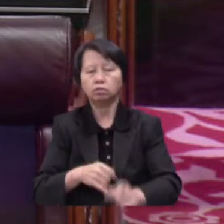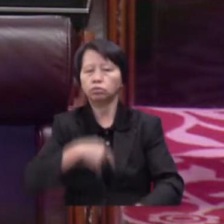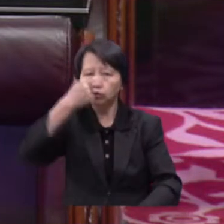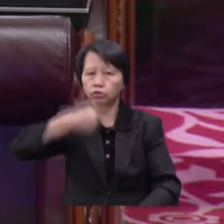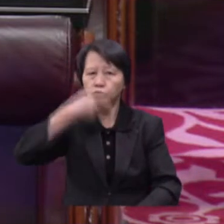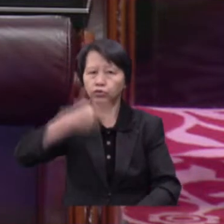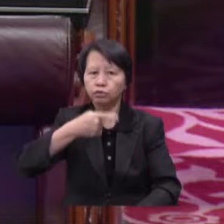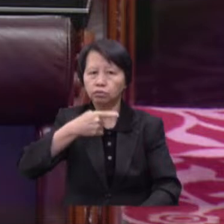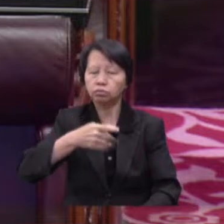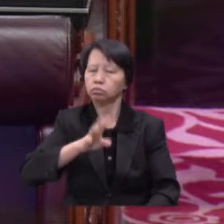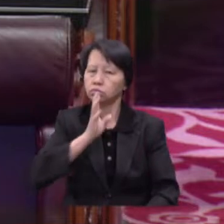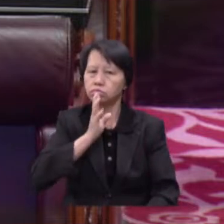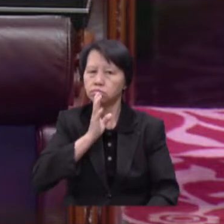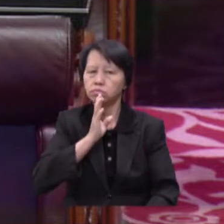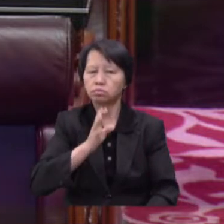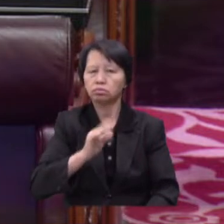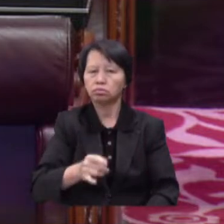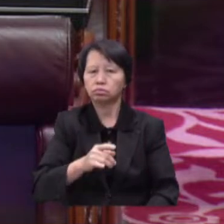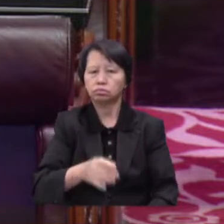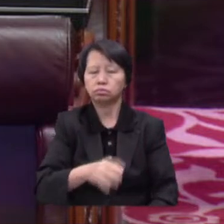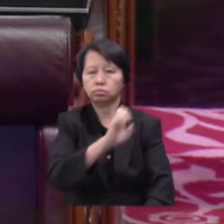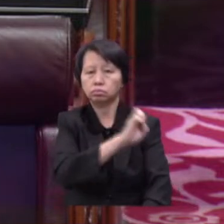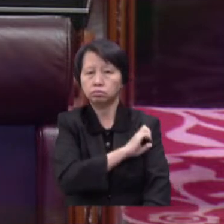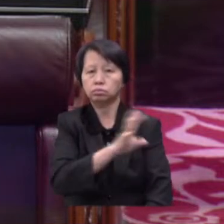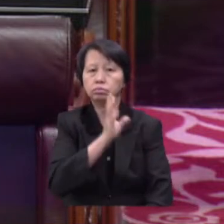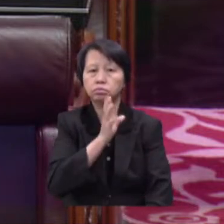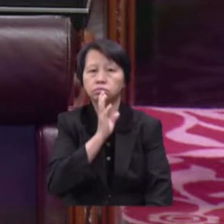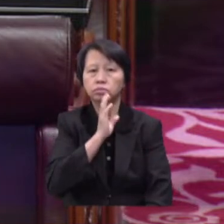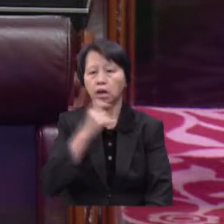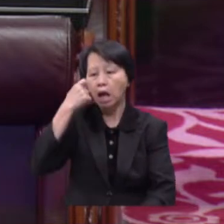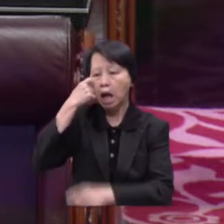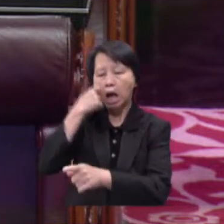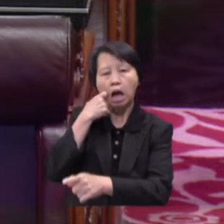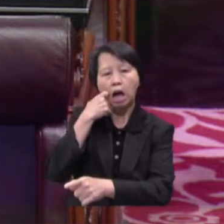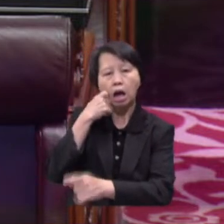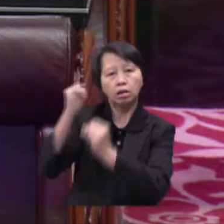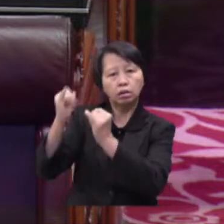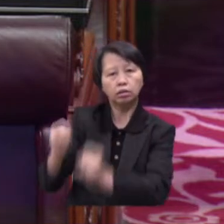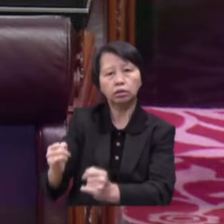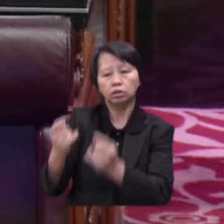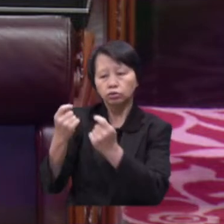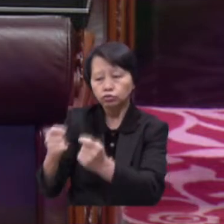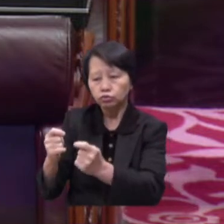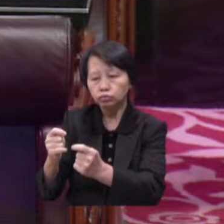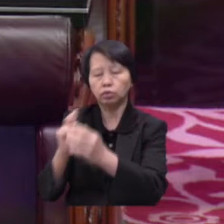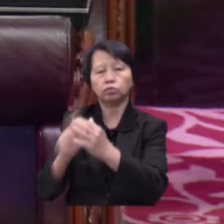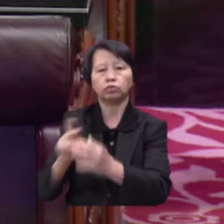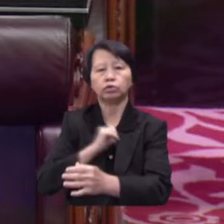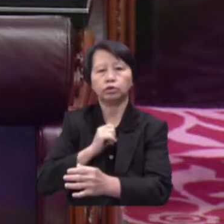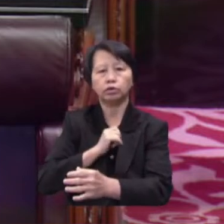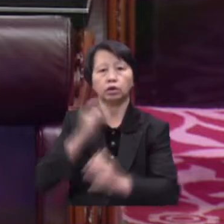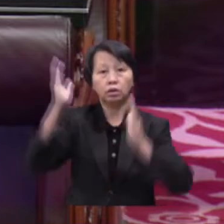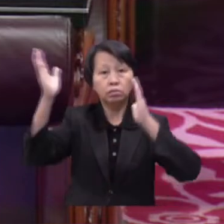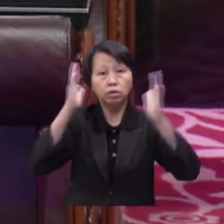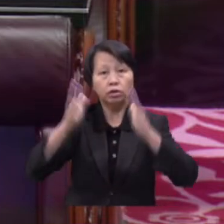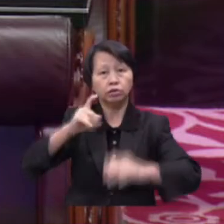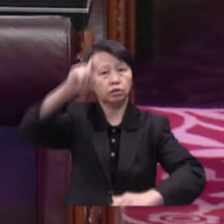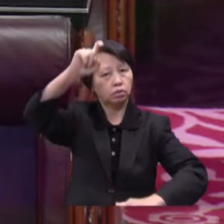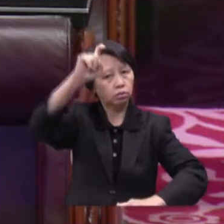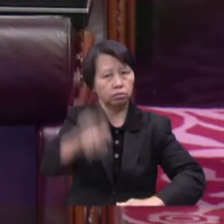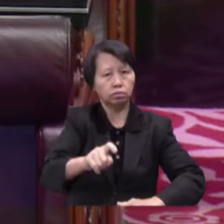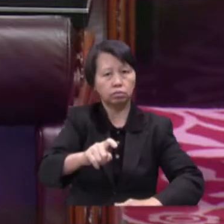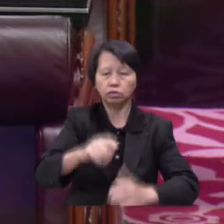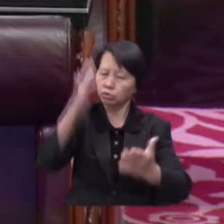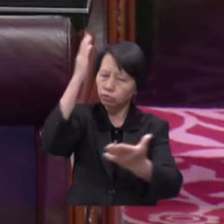pendirian eksekutif terhadap individu yang coba untuk bunuh diri di negara ini harus di